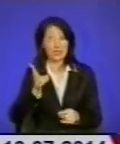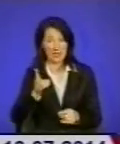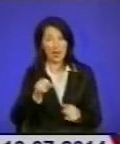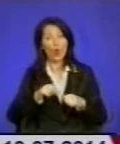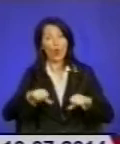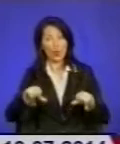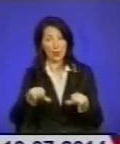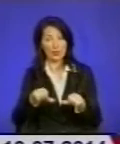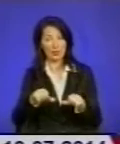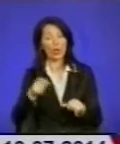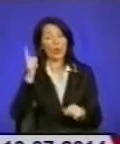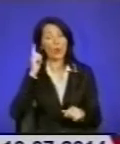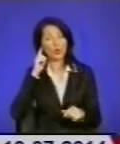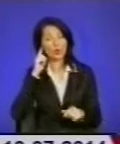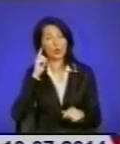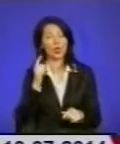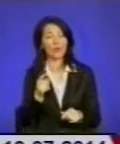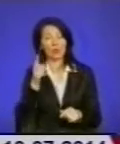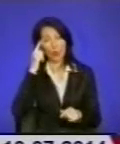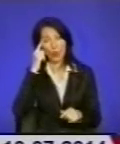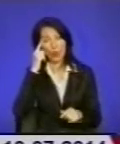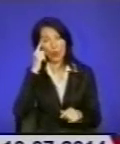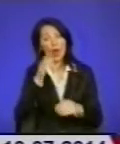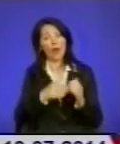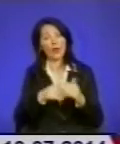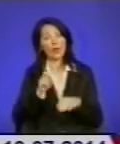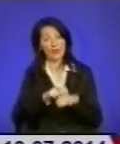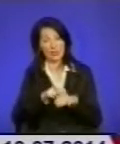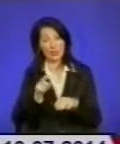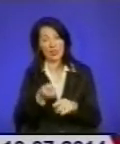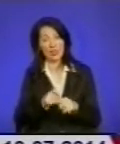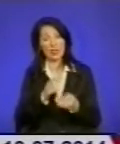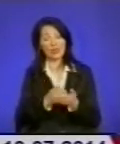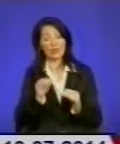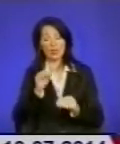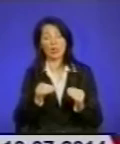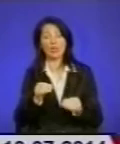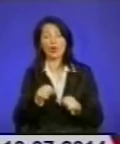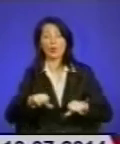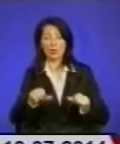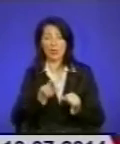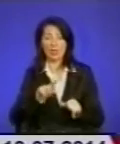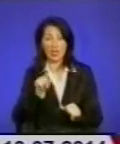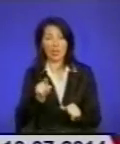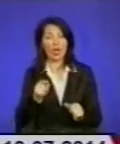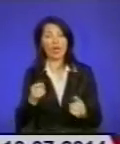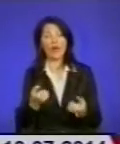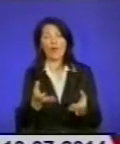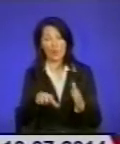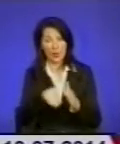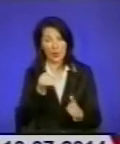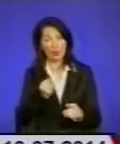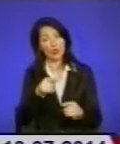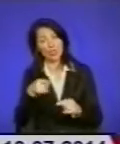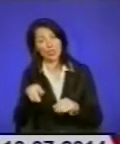комісії почути думки фахівців, які є в складі комісії, про те, як їй оптимально вибрати той чи інший захід